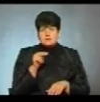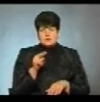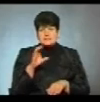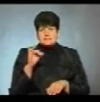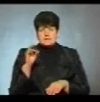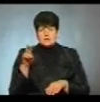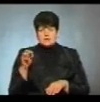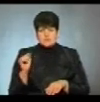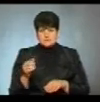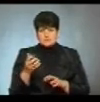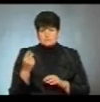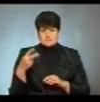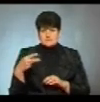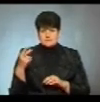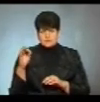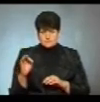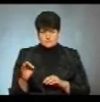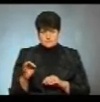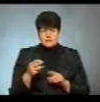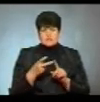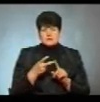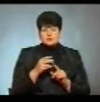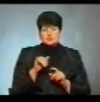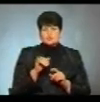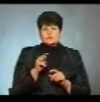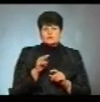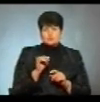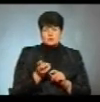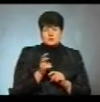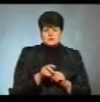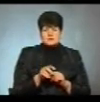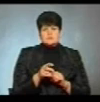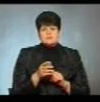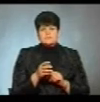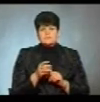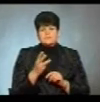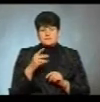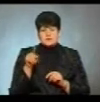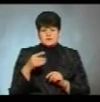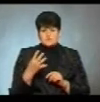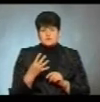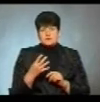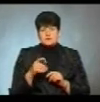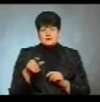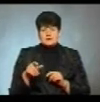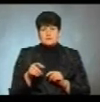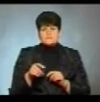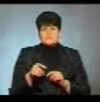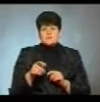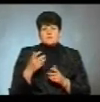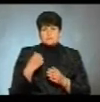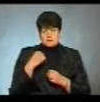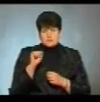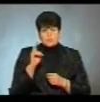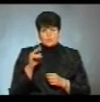Симоненко, отримав 22%. На другий тур виборів прийшли майже 3/4 виборців. З різницею 19% переміг